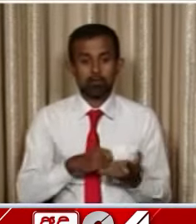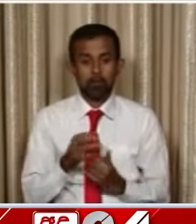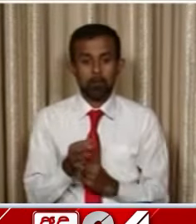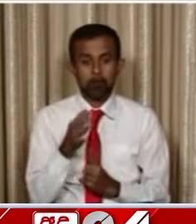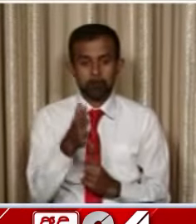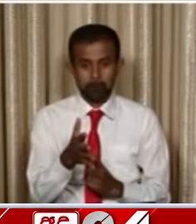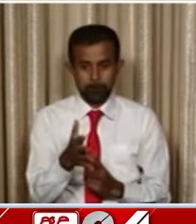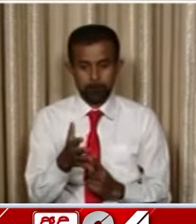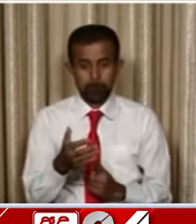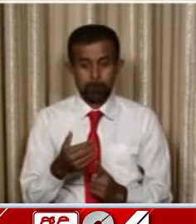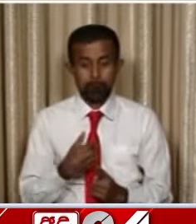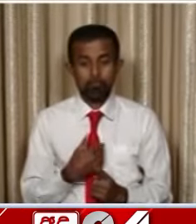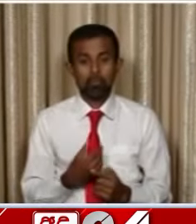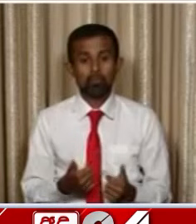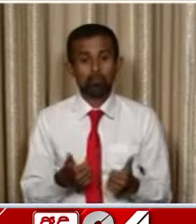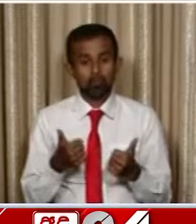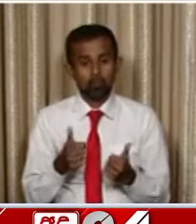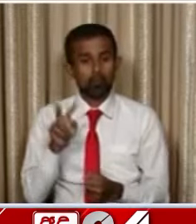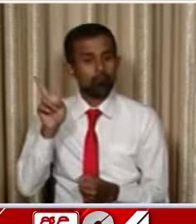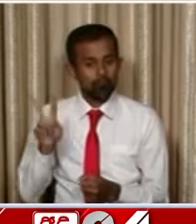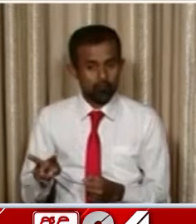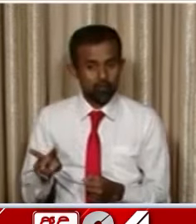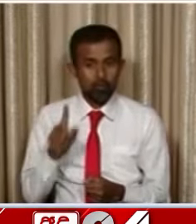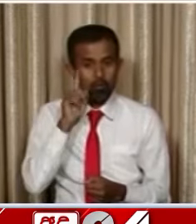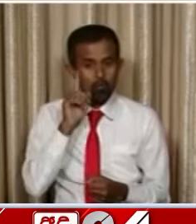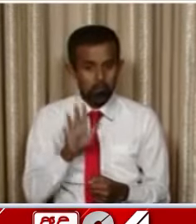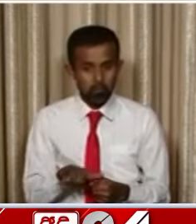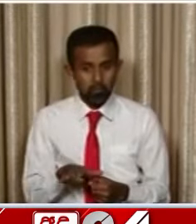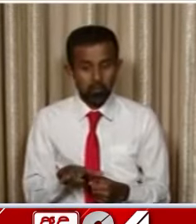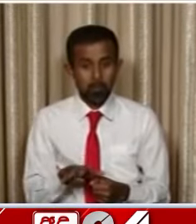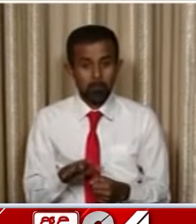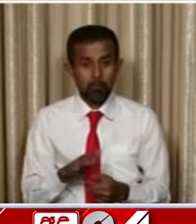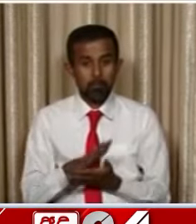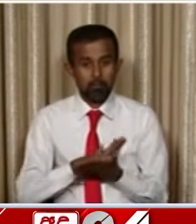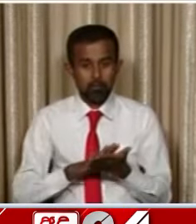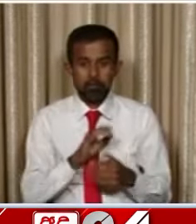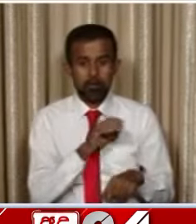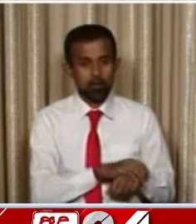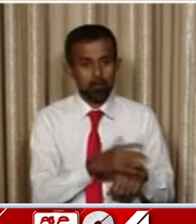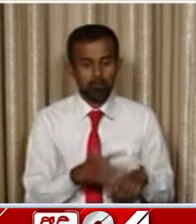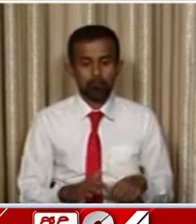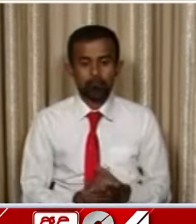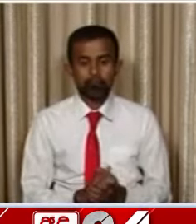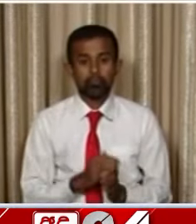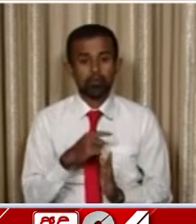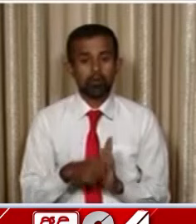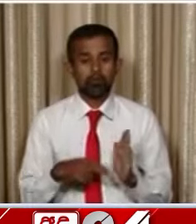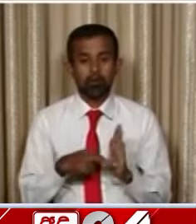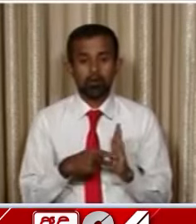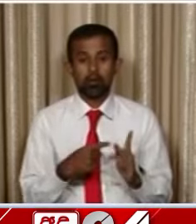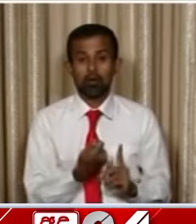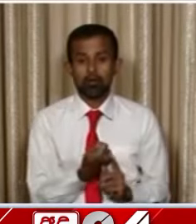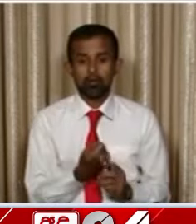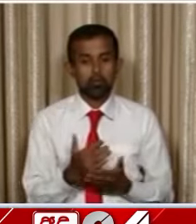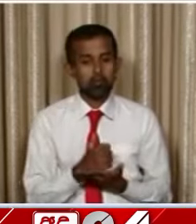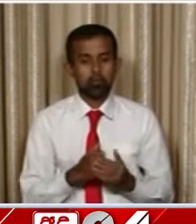මහත්මයා අප පූජනීය ලෙස විශ්වාසය තැබූ බලාපොරොත්තු වෙනුවෙන් පෙනී සිටින බව පැහැදිලිව ඔප්පු කොට තිබේ. රටේ ආර්ථිකය මුළුමනින්ම